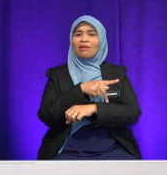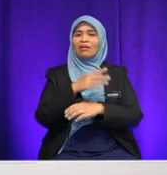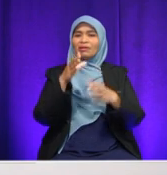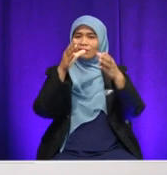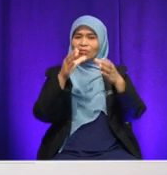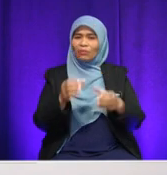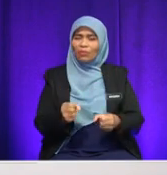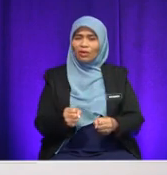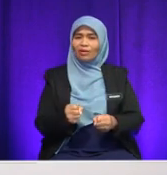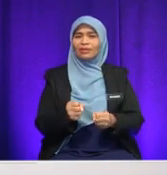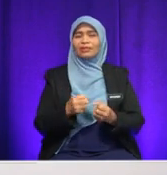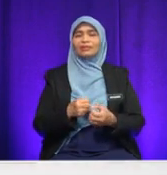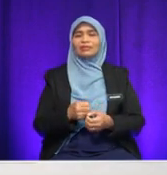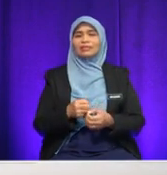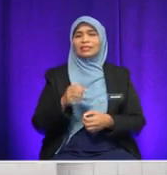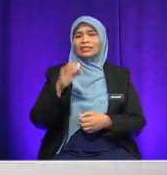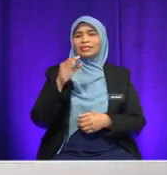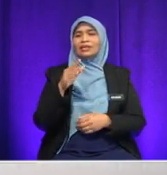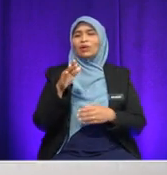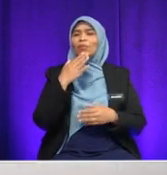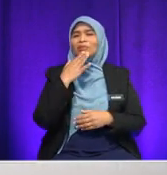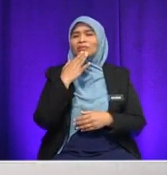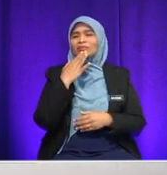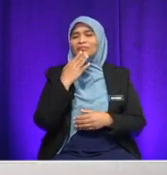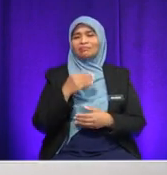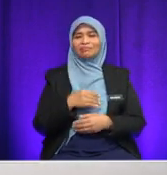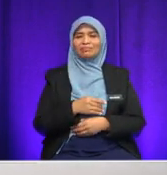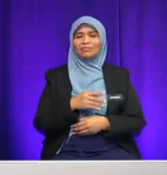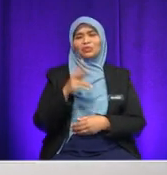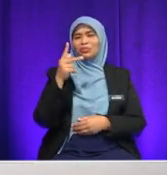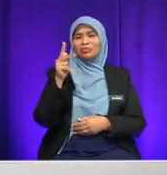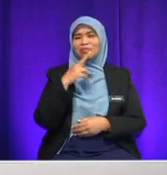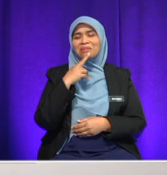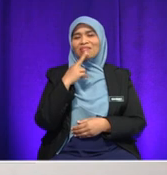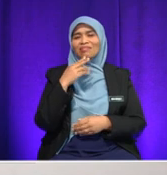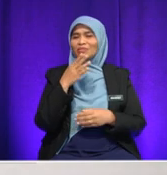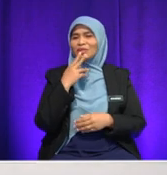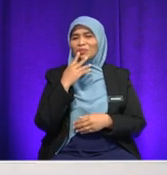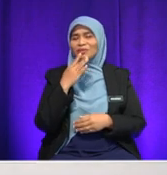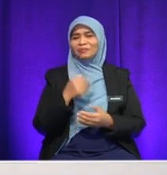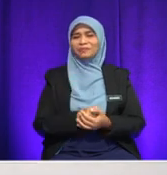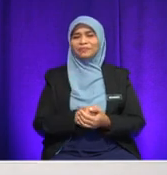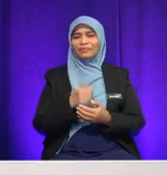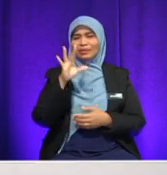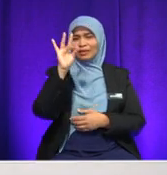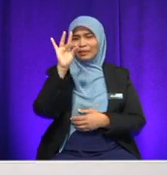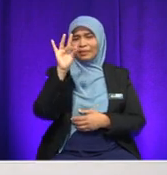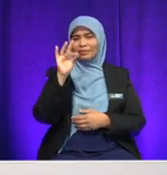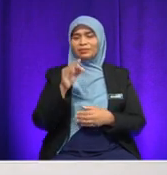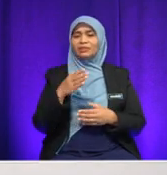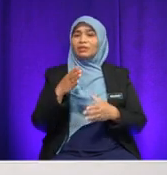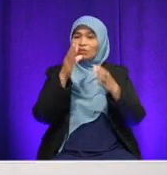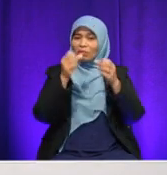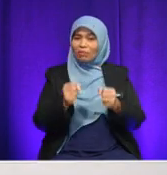ketat, sendat dan berwarna-warni. Wow. Okey. Yang kelapan, seluarnya